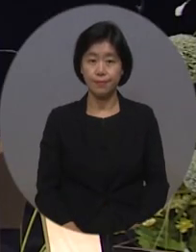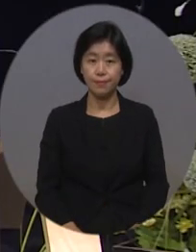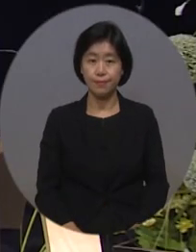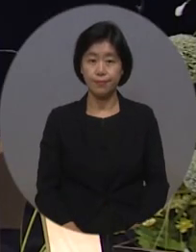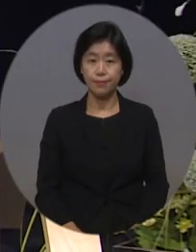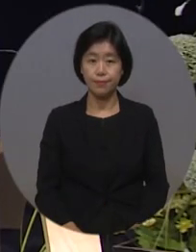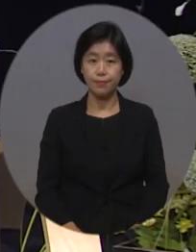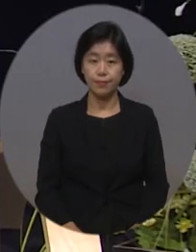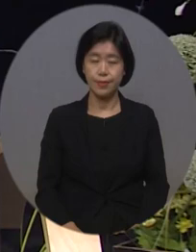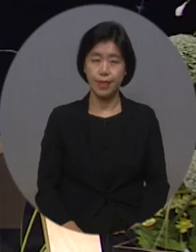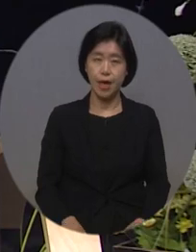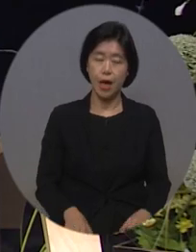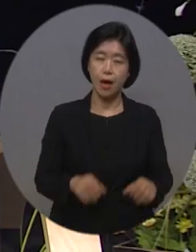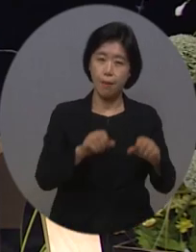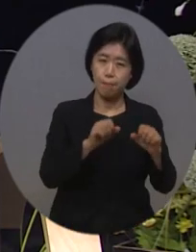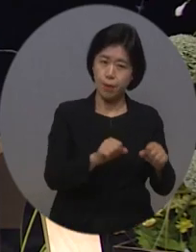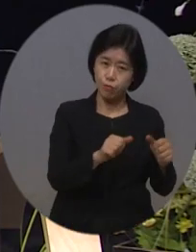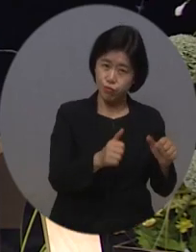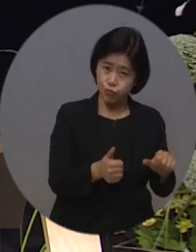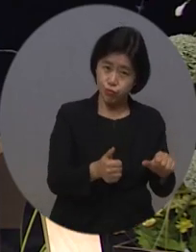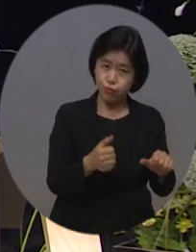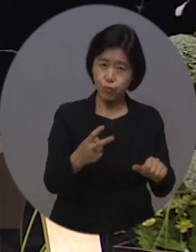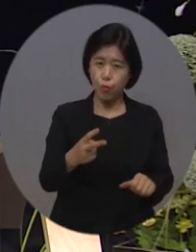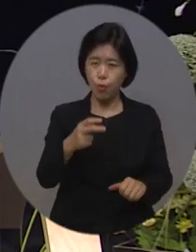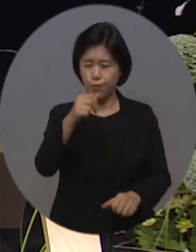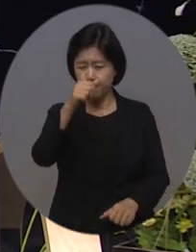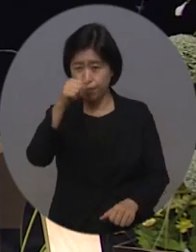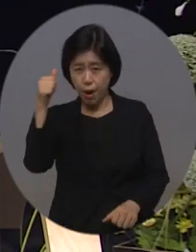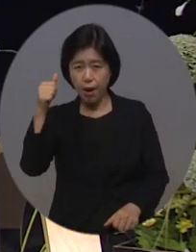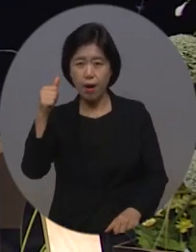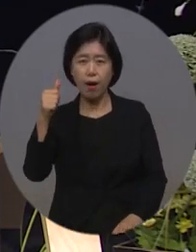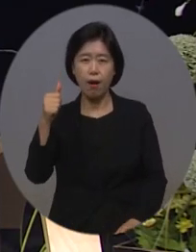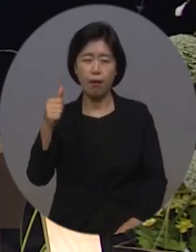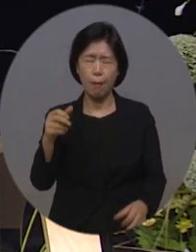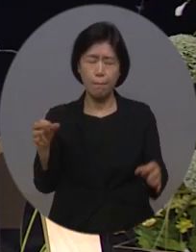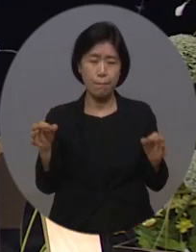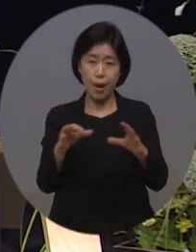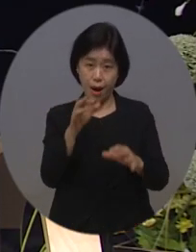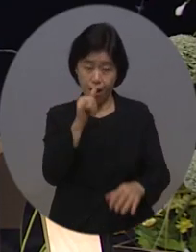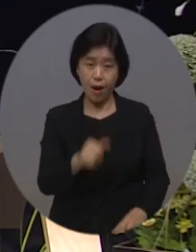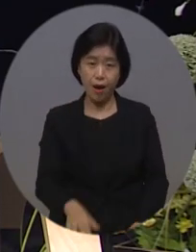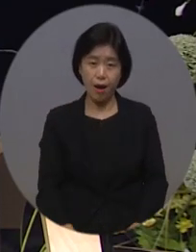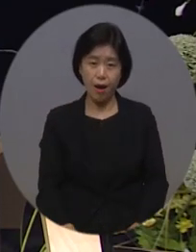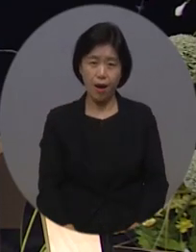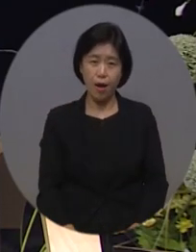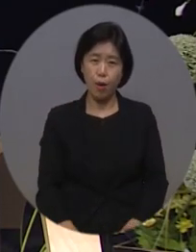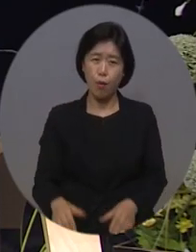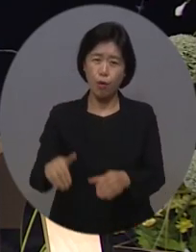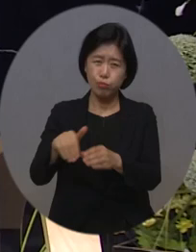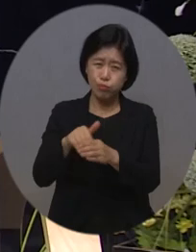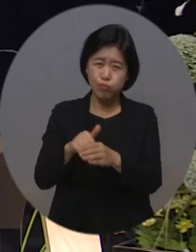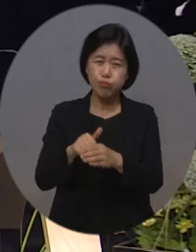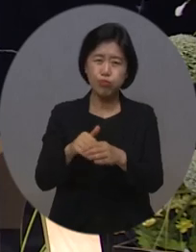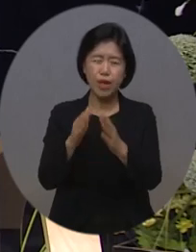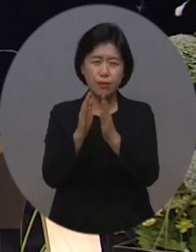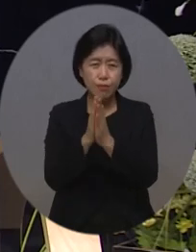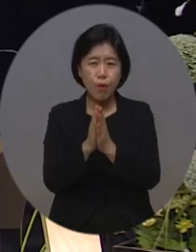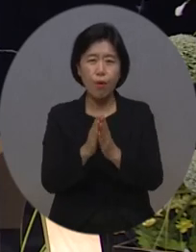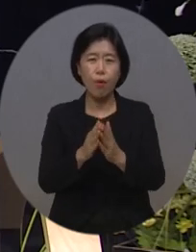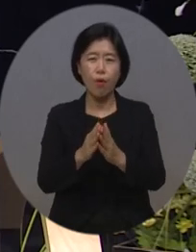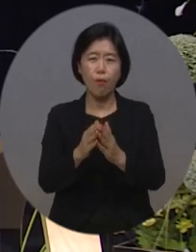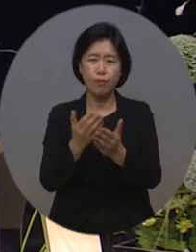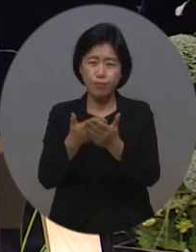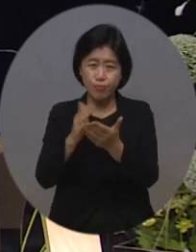생사와 일생이 한순간으로 여겨지고 천문, 수리, 질병, 언어, 가무, 기도 등이 분리되기